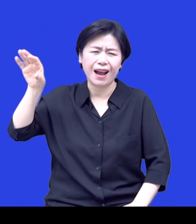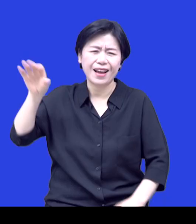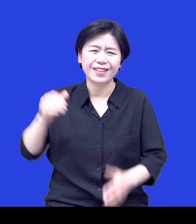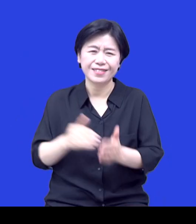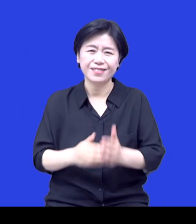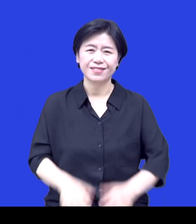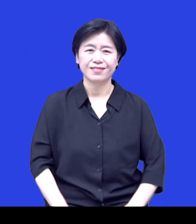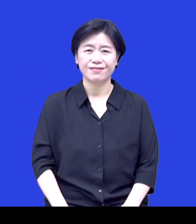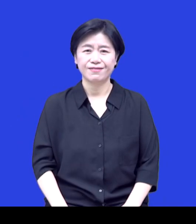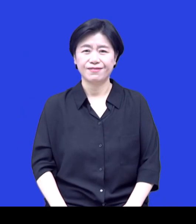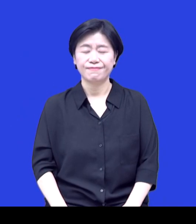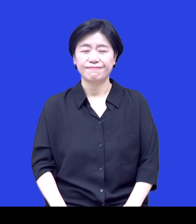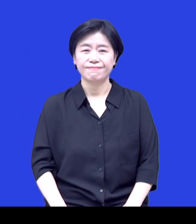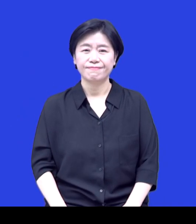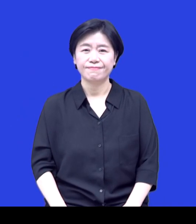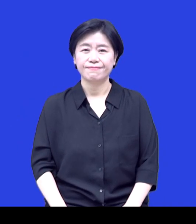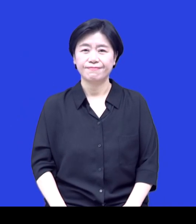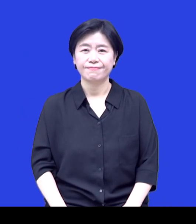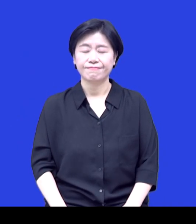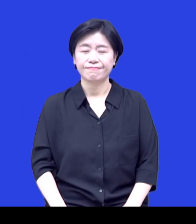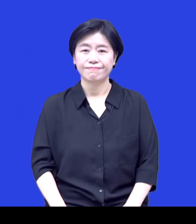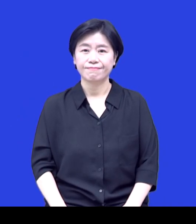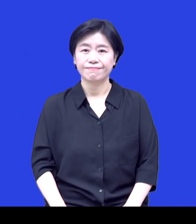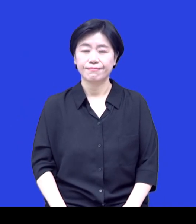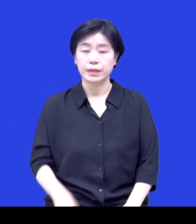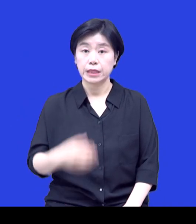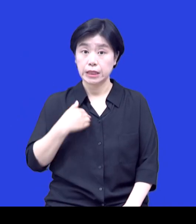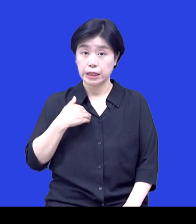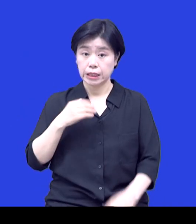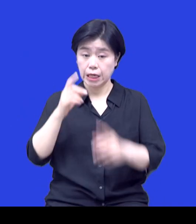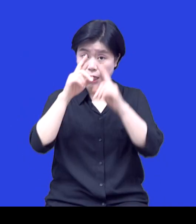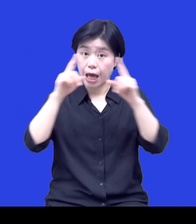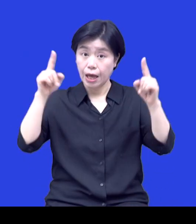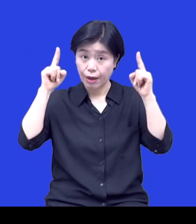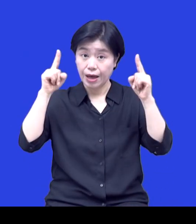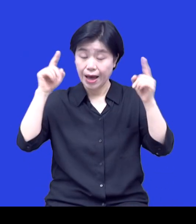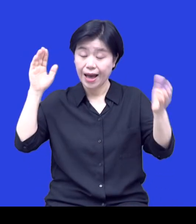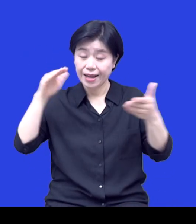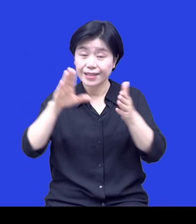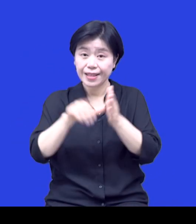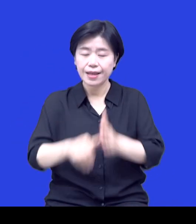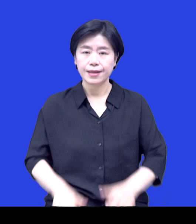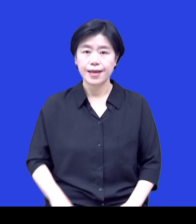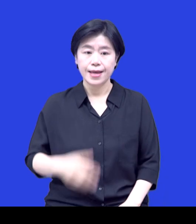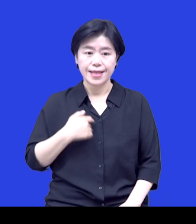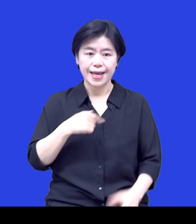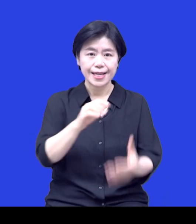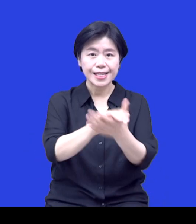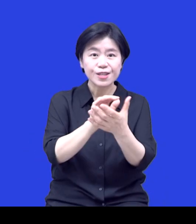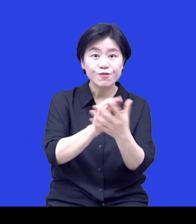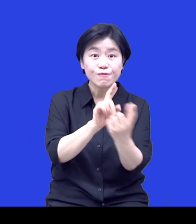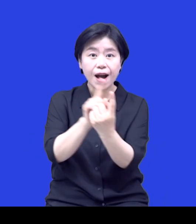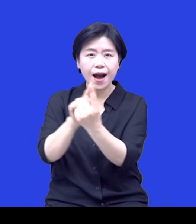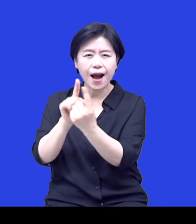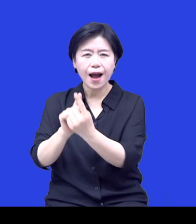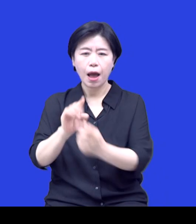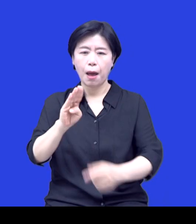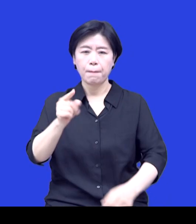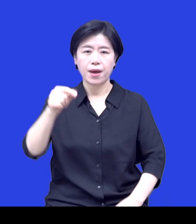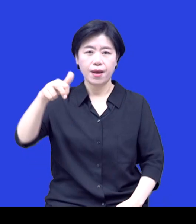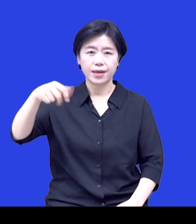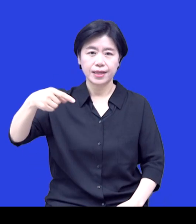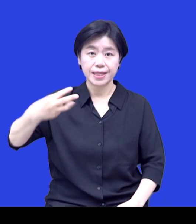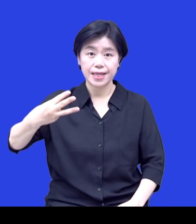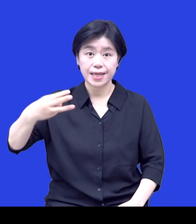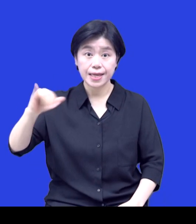그러니까 너무하시네요. 한 번 정도 놀 수 있잖아요. 아니 그래서 술도 한번 대학교에서 네. 막 친구들이 막 버클리 애들 얼마나 잘 놀아요.